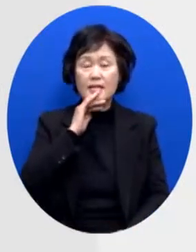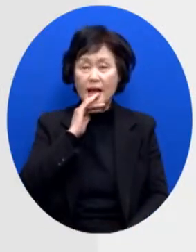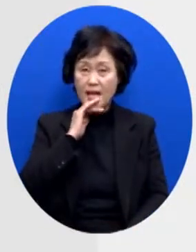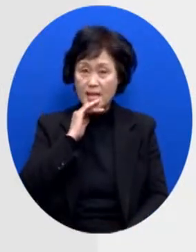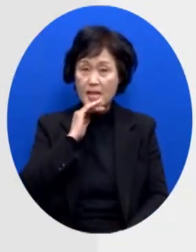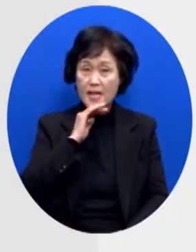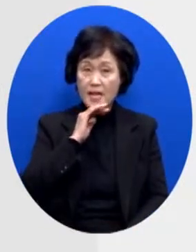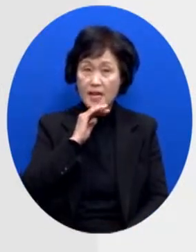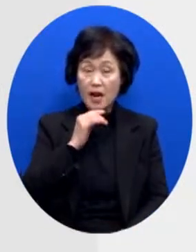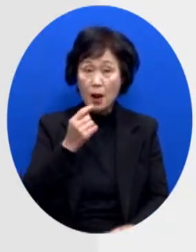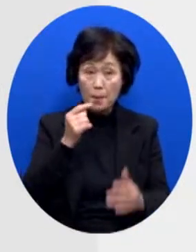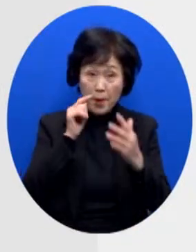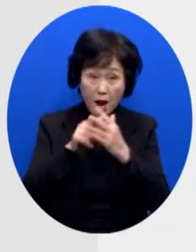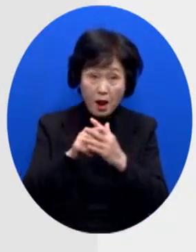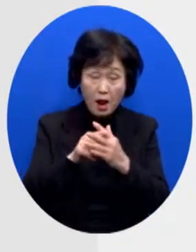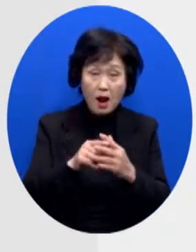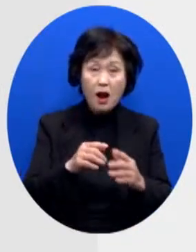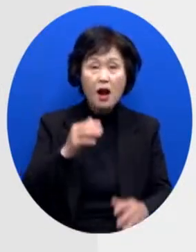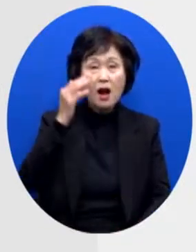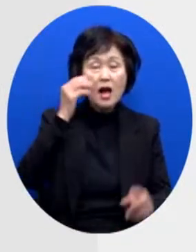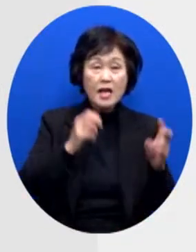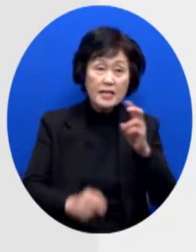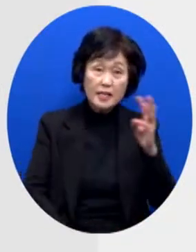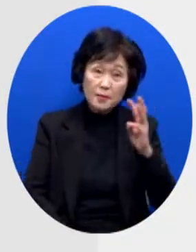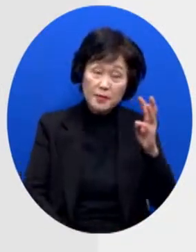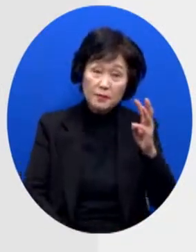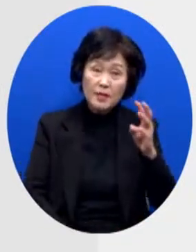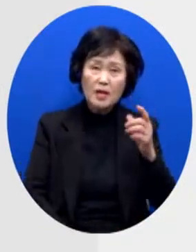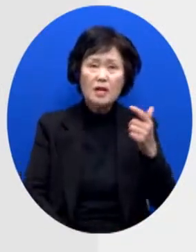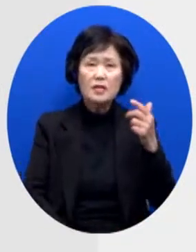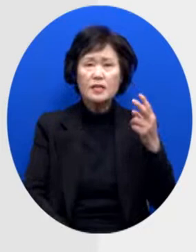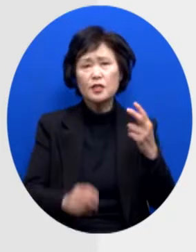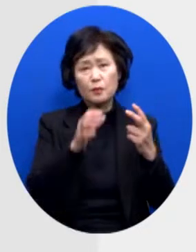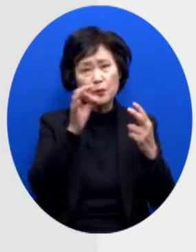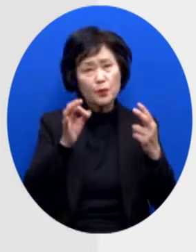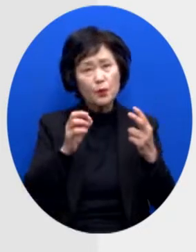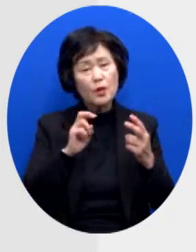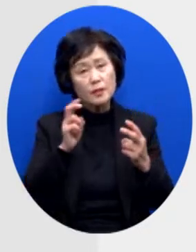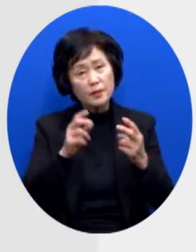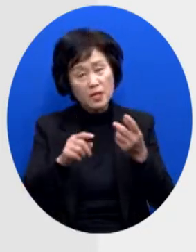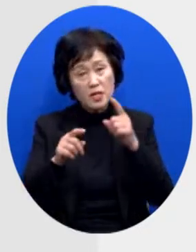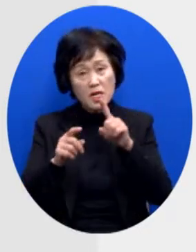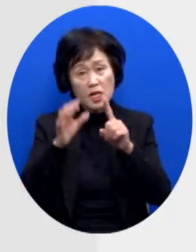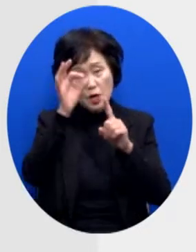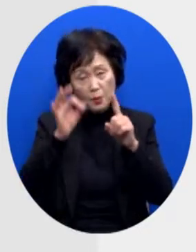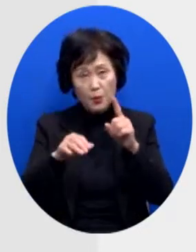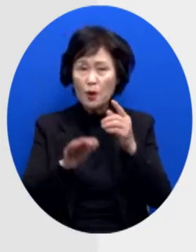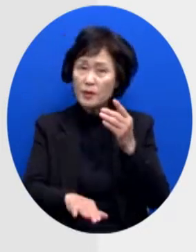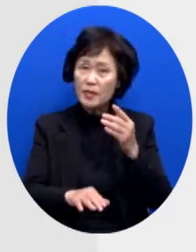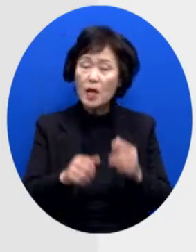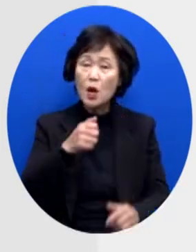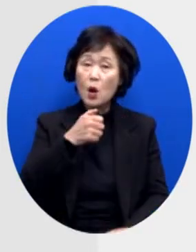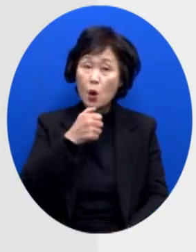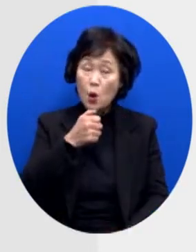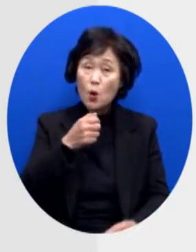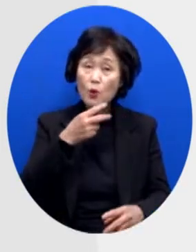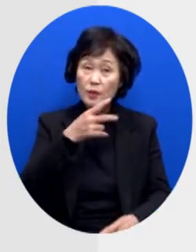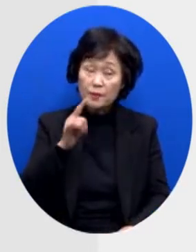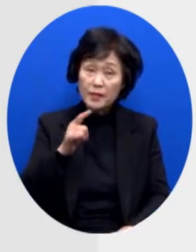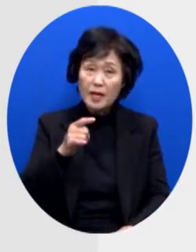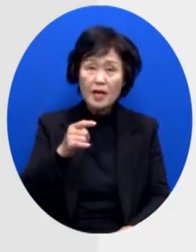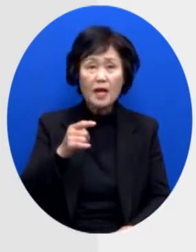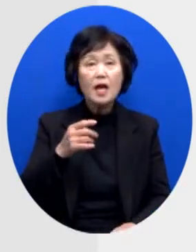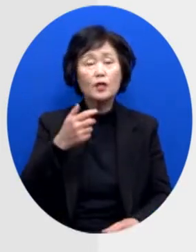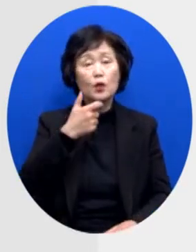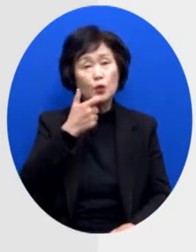30대는 7% 이 19세 이하는 1% 미만입니다 50대가 39% 60대가